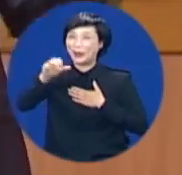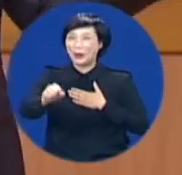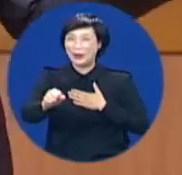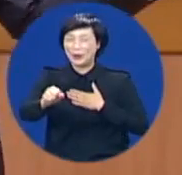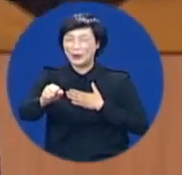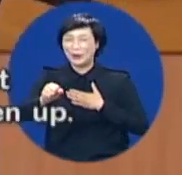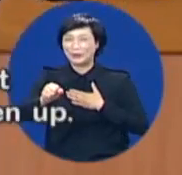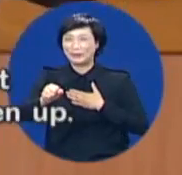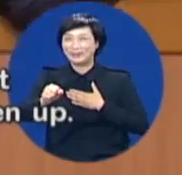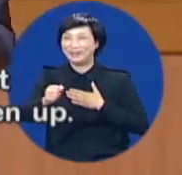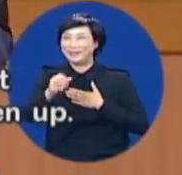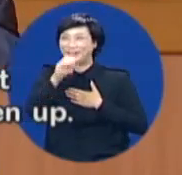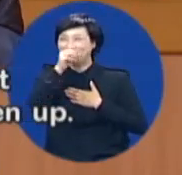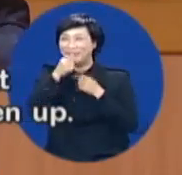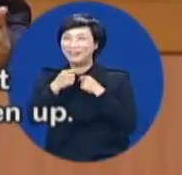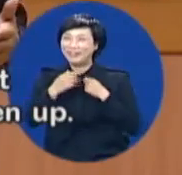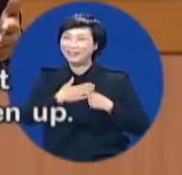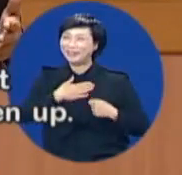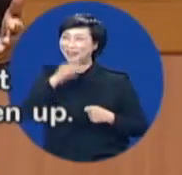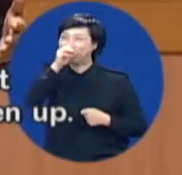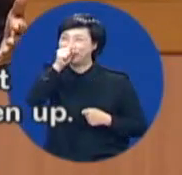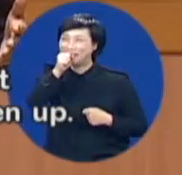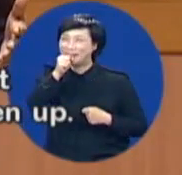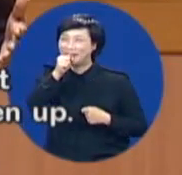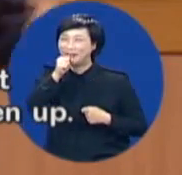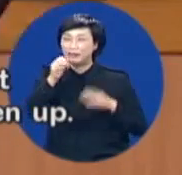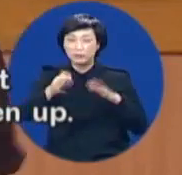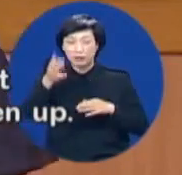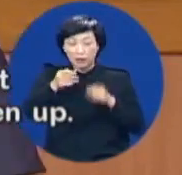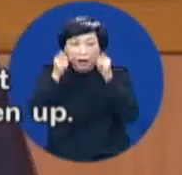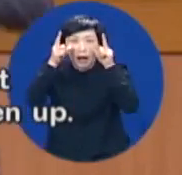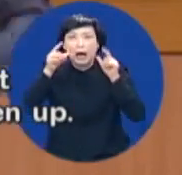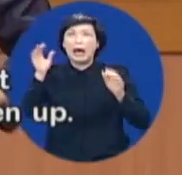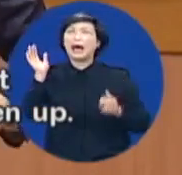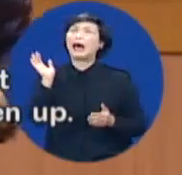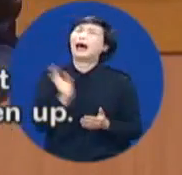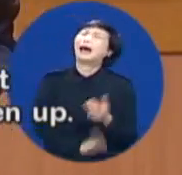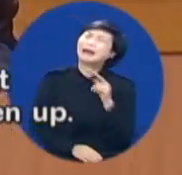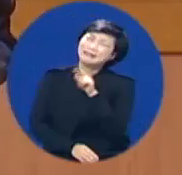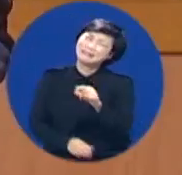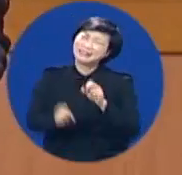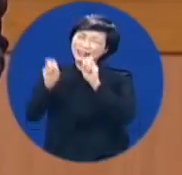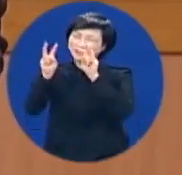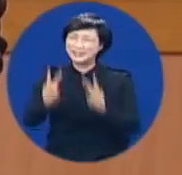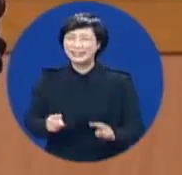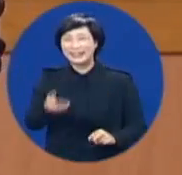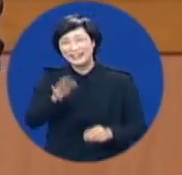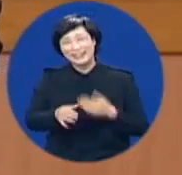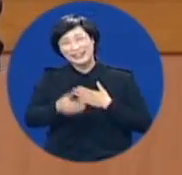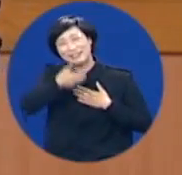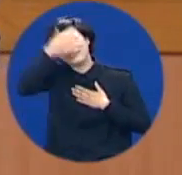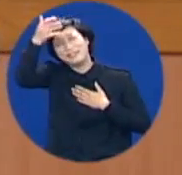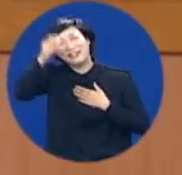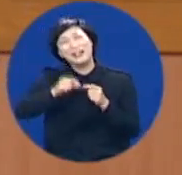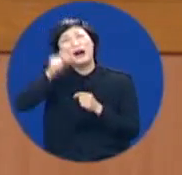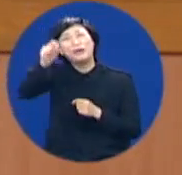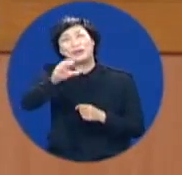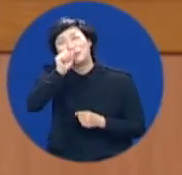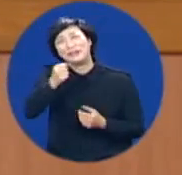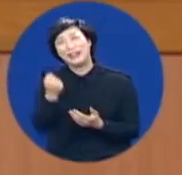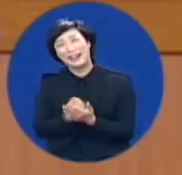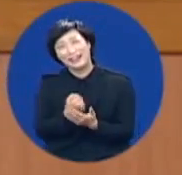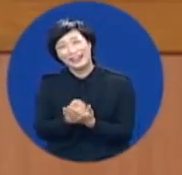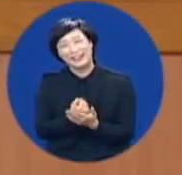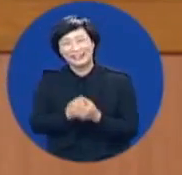잠이 깨는 순간, 아이고, 내가 부자 한번 된 것인데, 그냥 꿈으로 영원했으면 절 뻔했다.